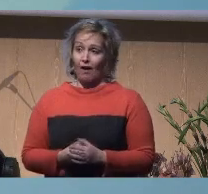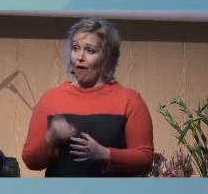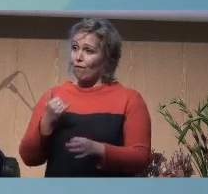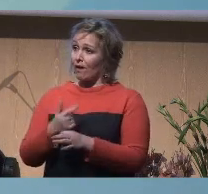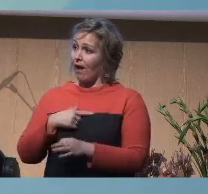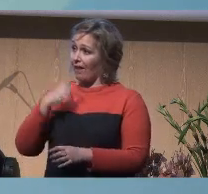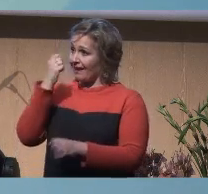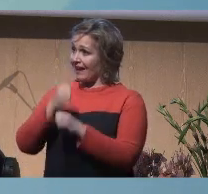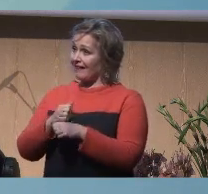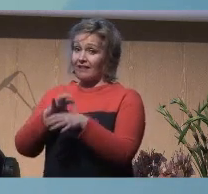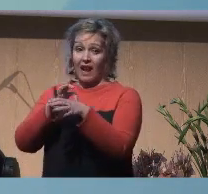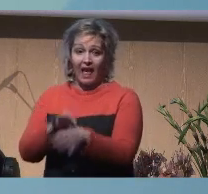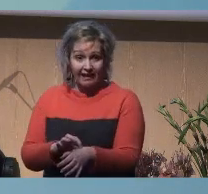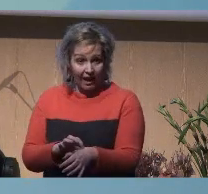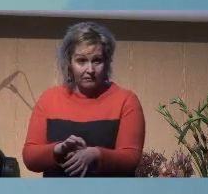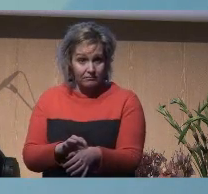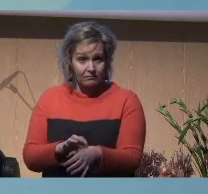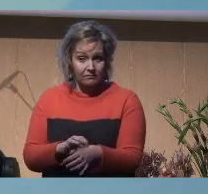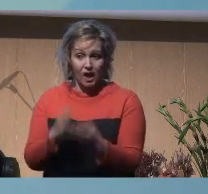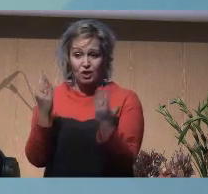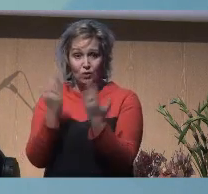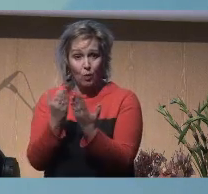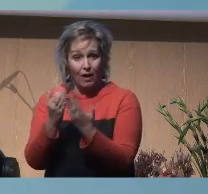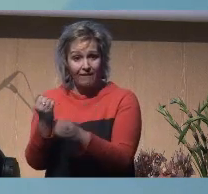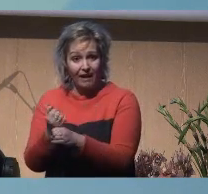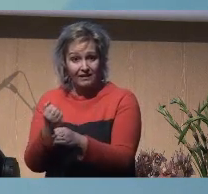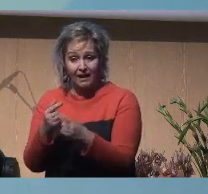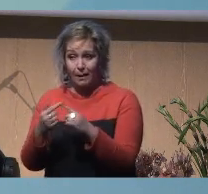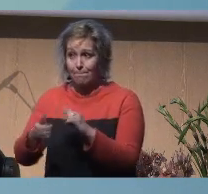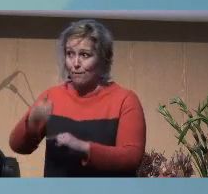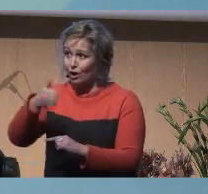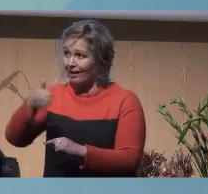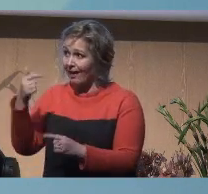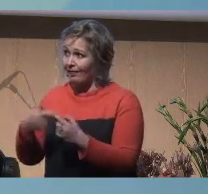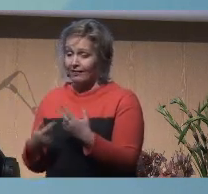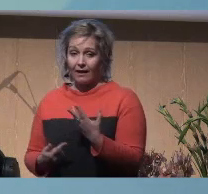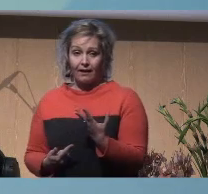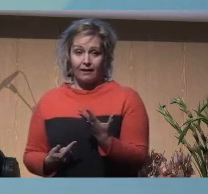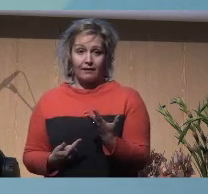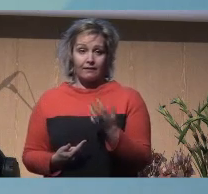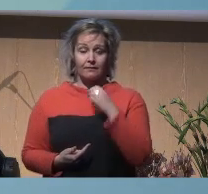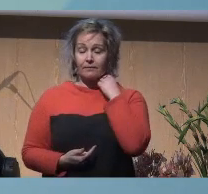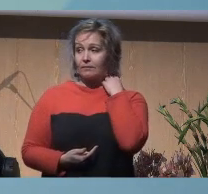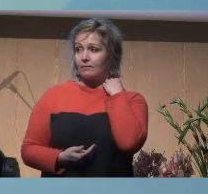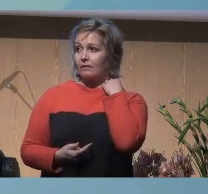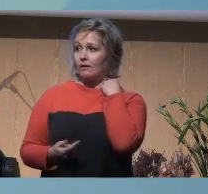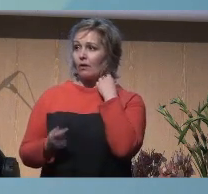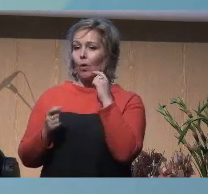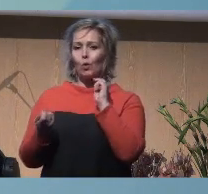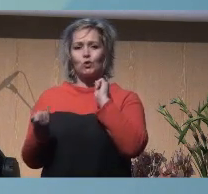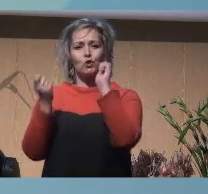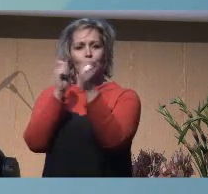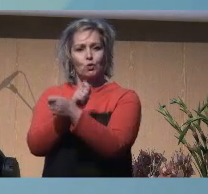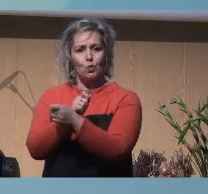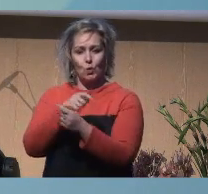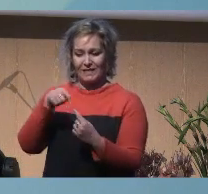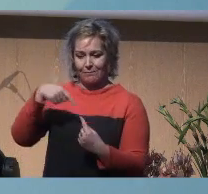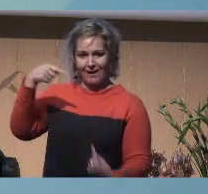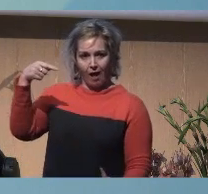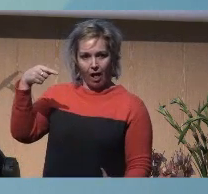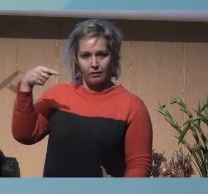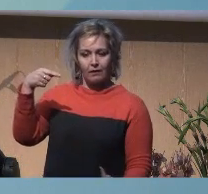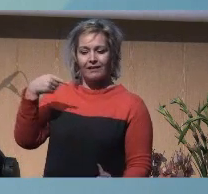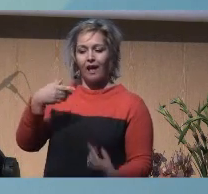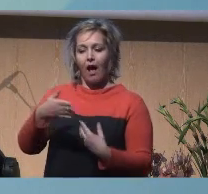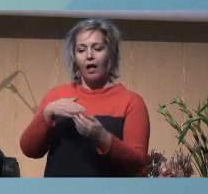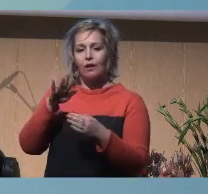Hvordan kan jeg ha tillit til legen, til skoleverket, til myndighetene? Å snu disse spiralene